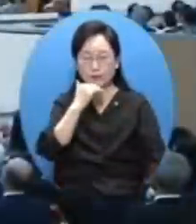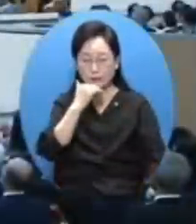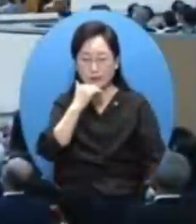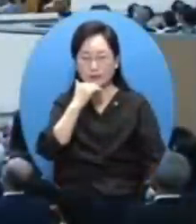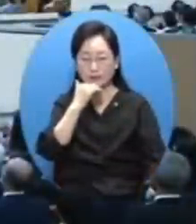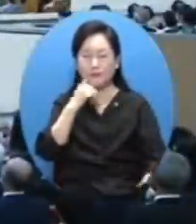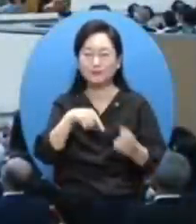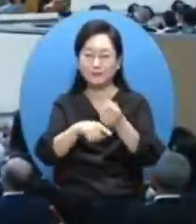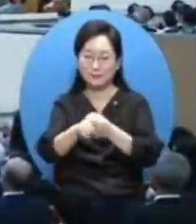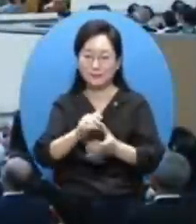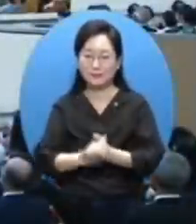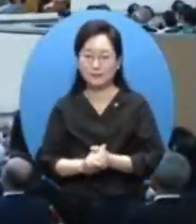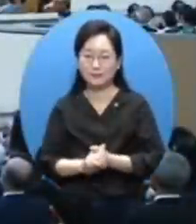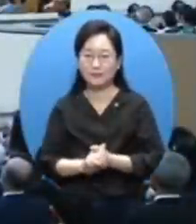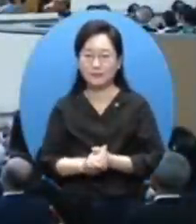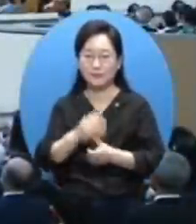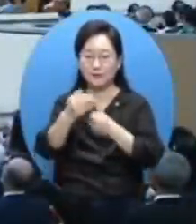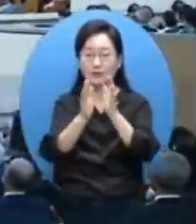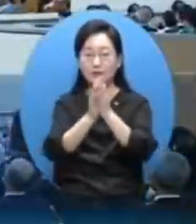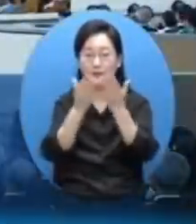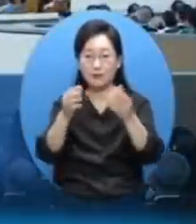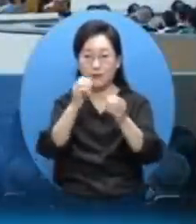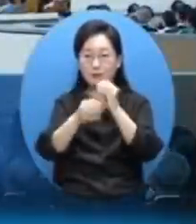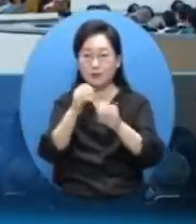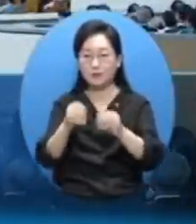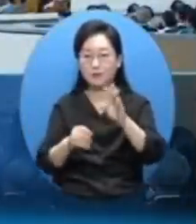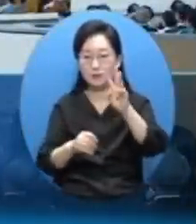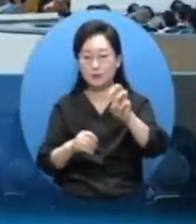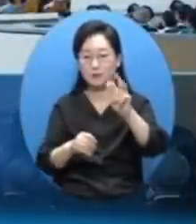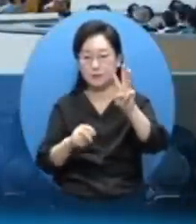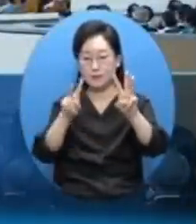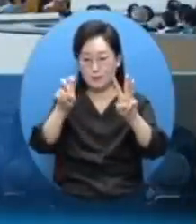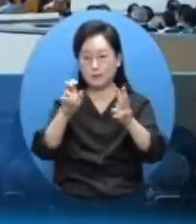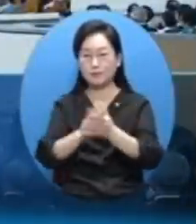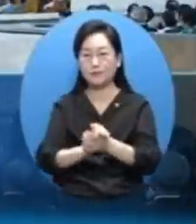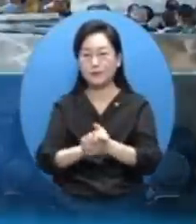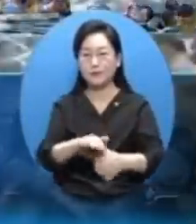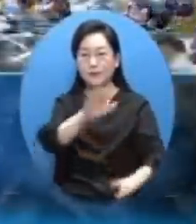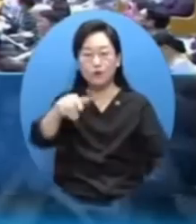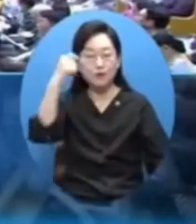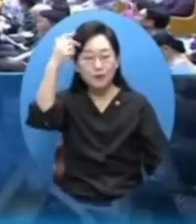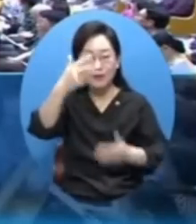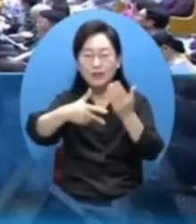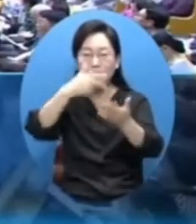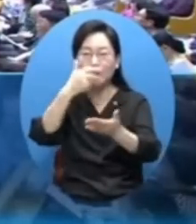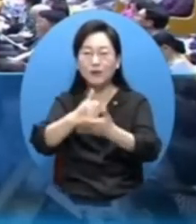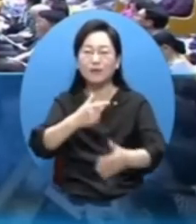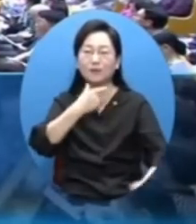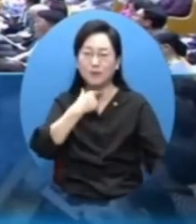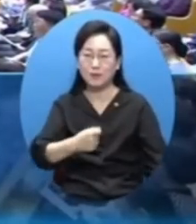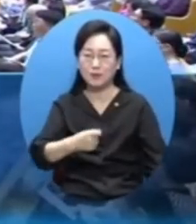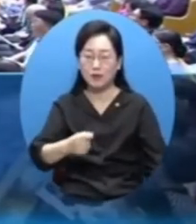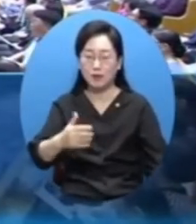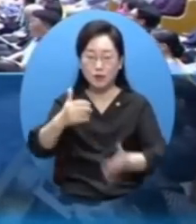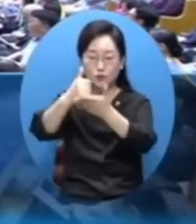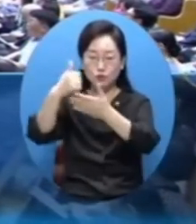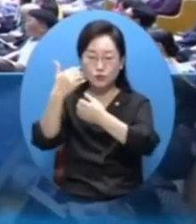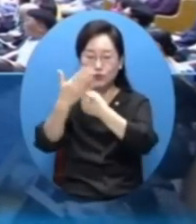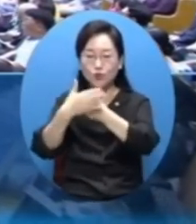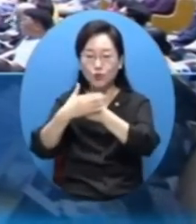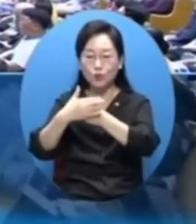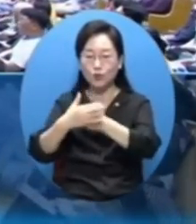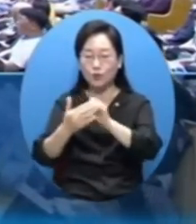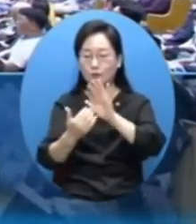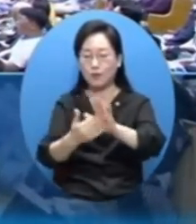말씀하고 있습니다 성경 시편 33편 2절을 말씀합니다 우리 영혼이여 그는 우리의 도움과